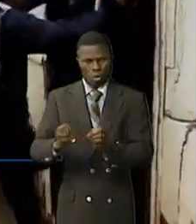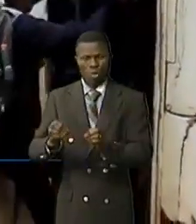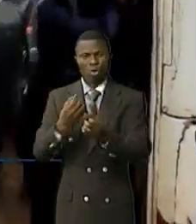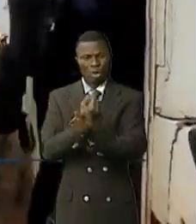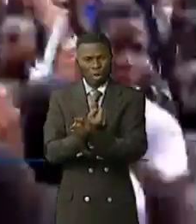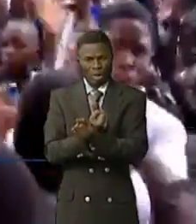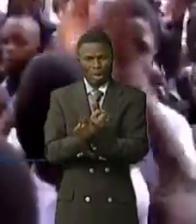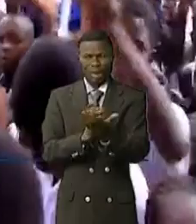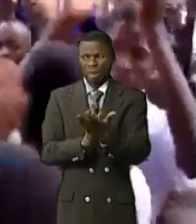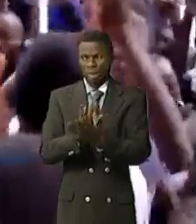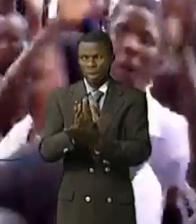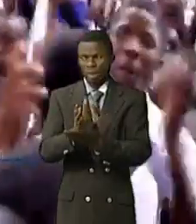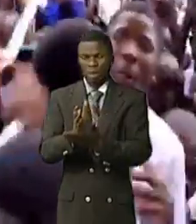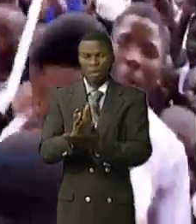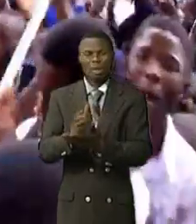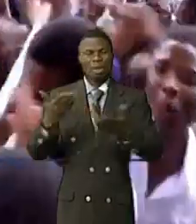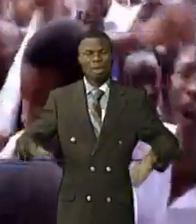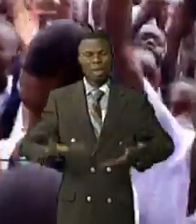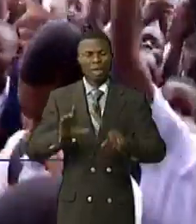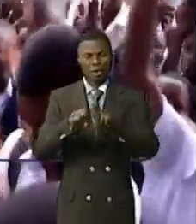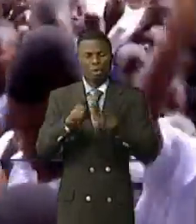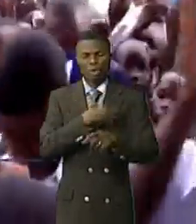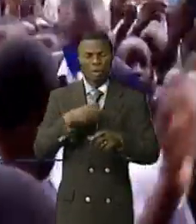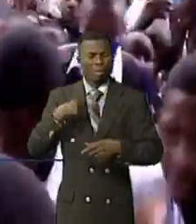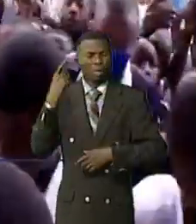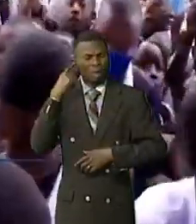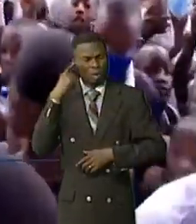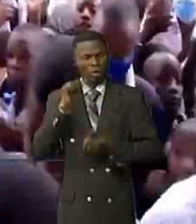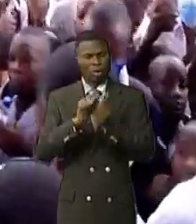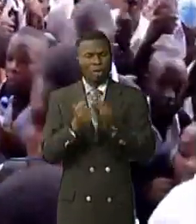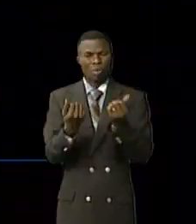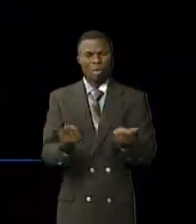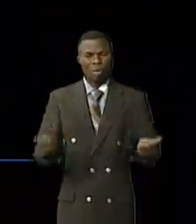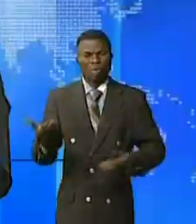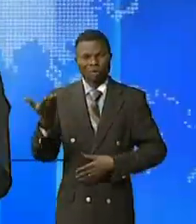discipline et dans une ambiance d'une mère attentionnée à ses enfants.